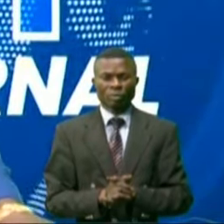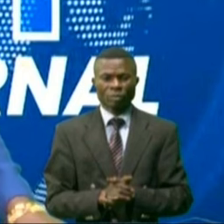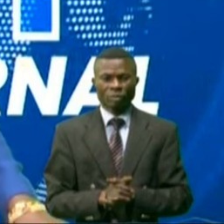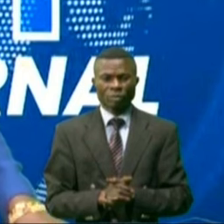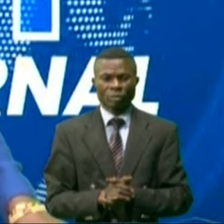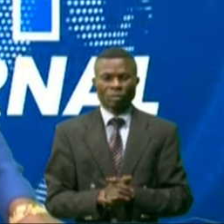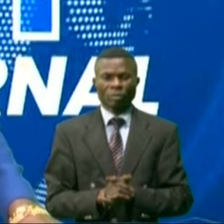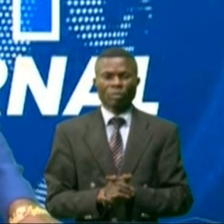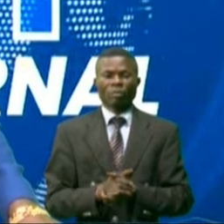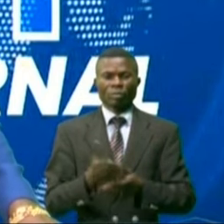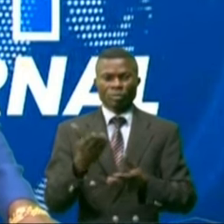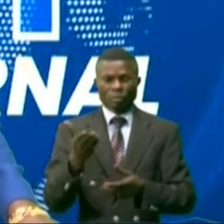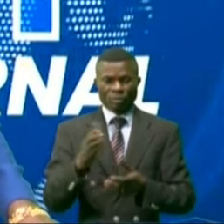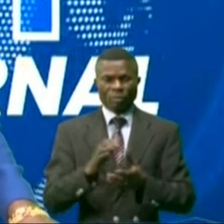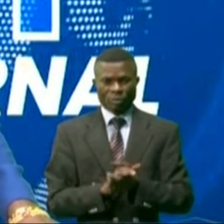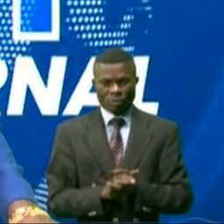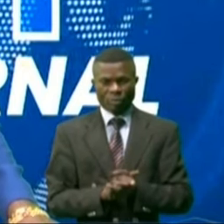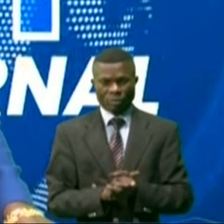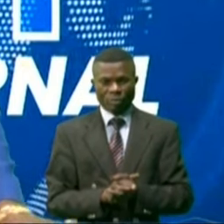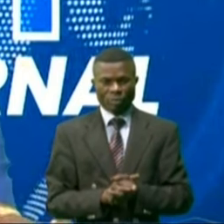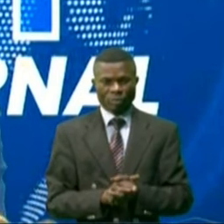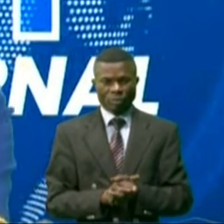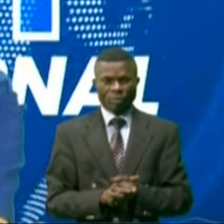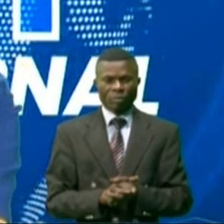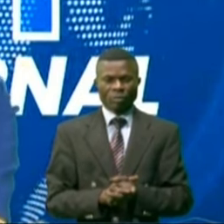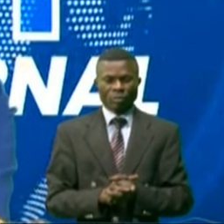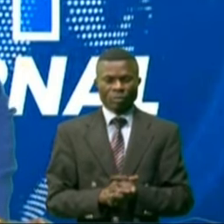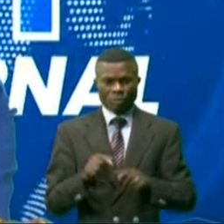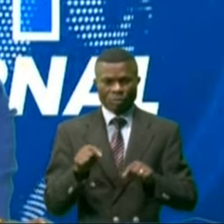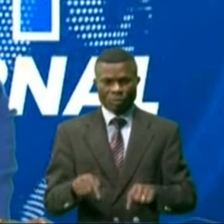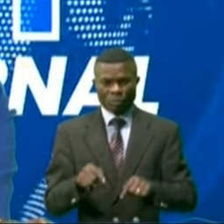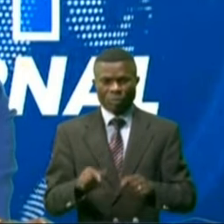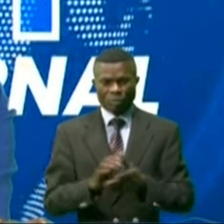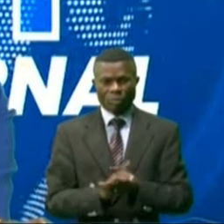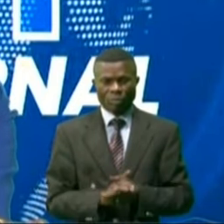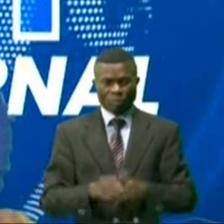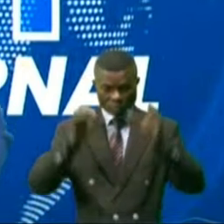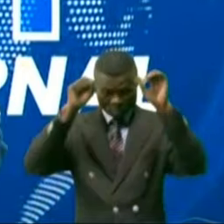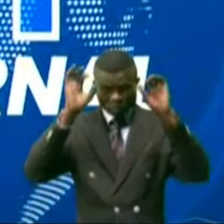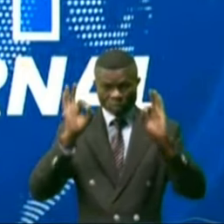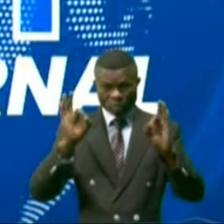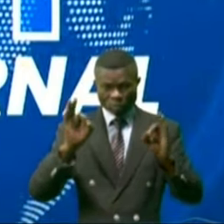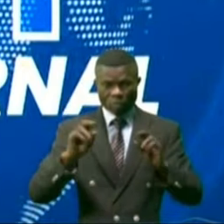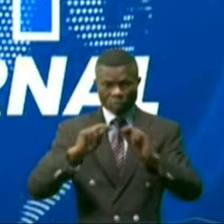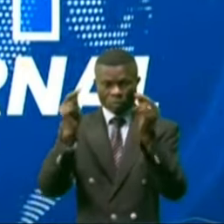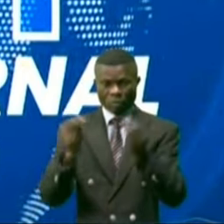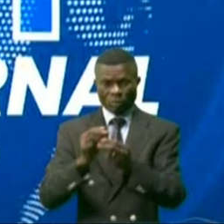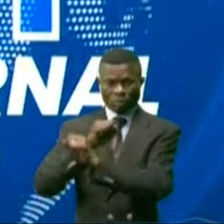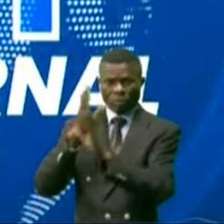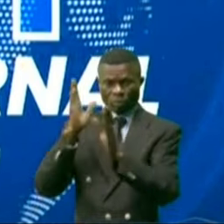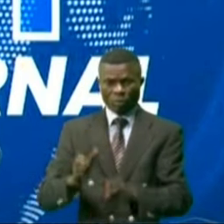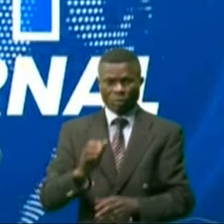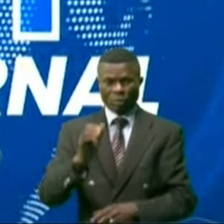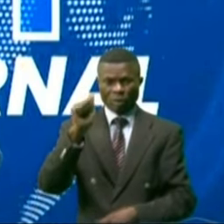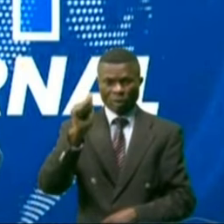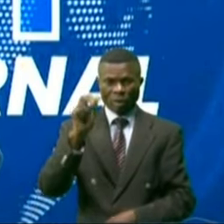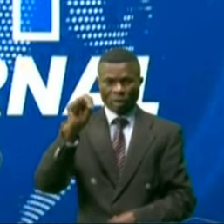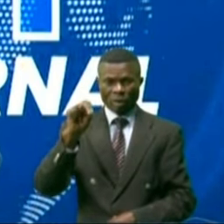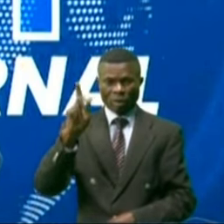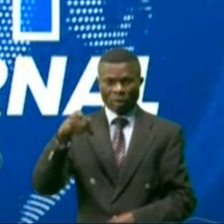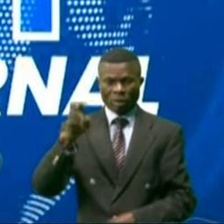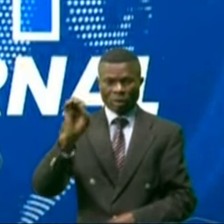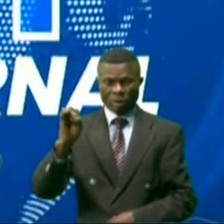C'était un reportage de Gaëtan Magalano. Yann Pambou, c'est le nouveau président de la délégation syndicale de l'ANAPI. La